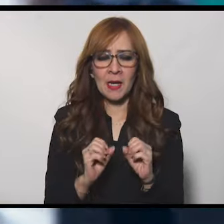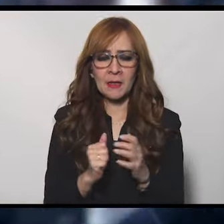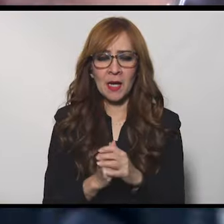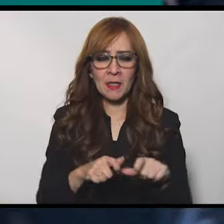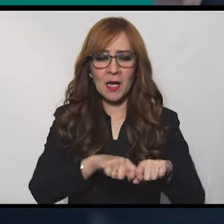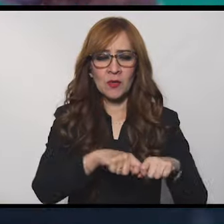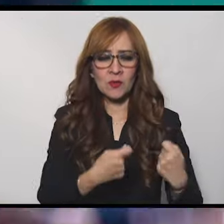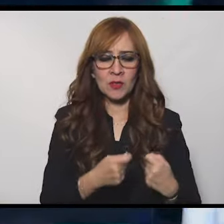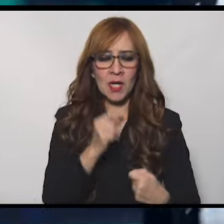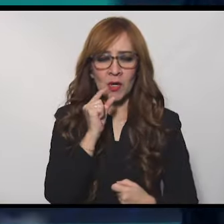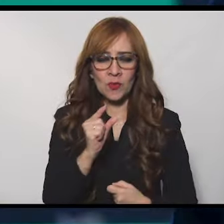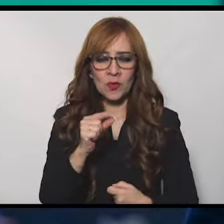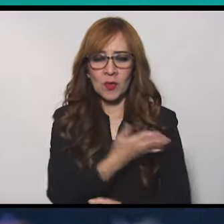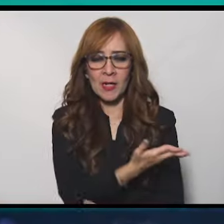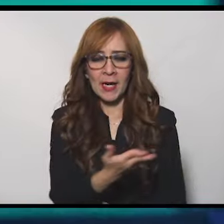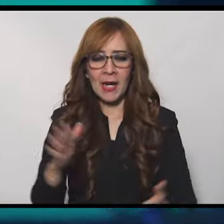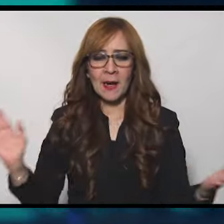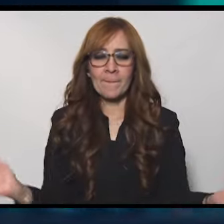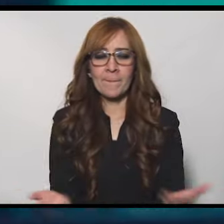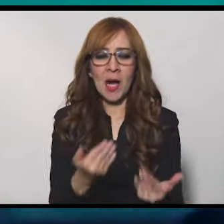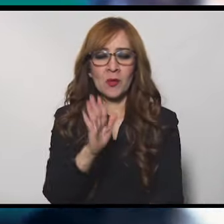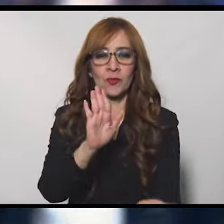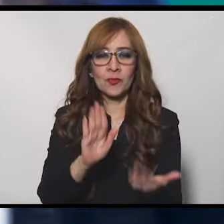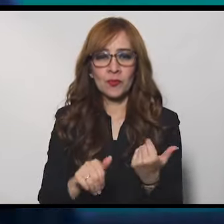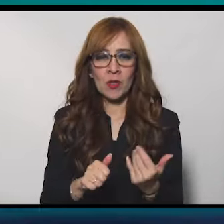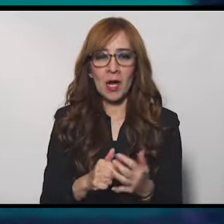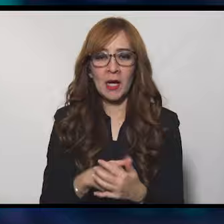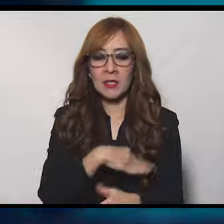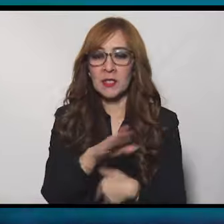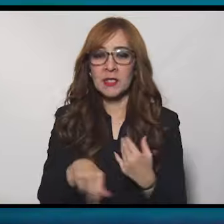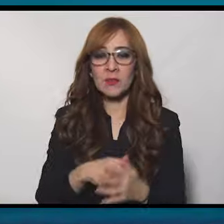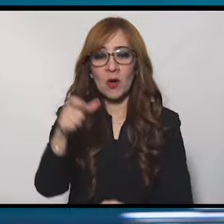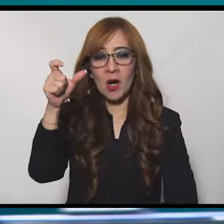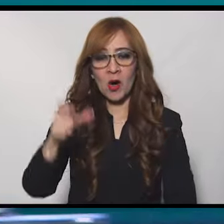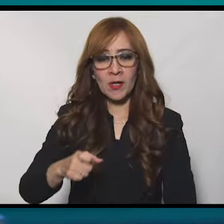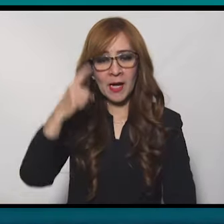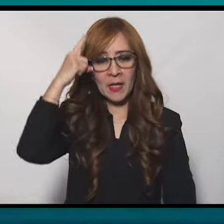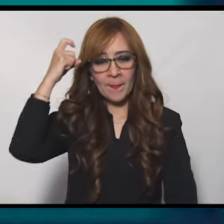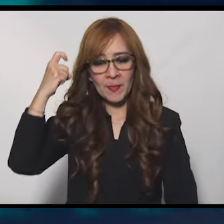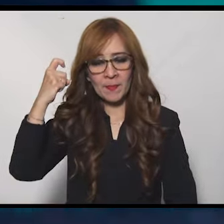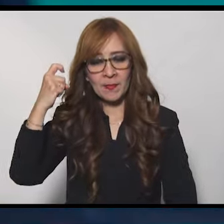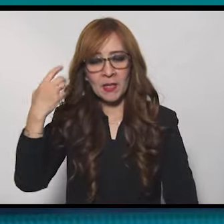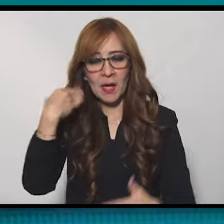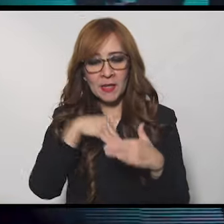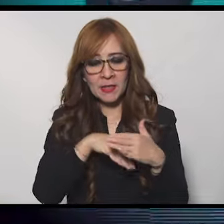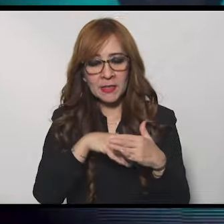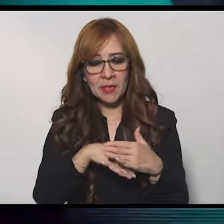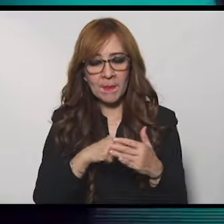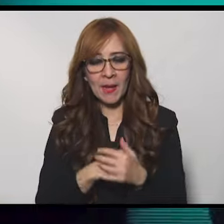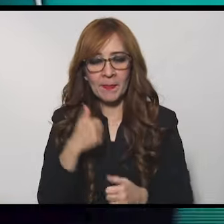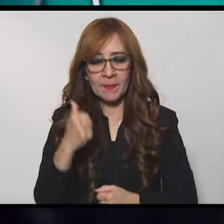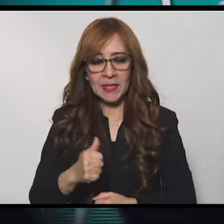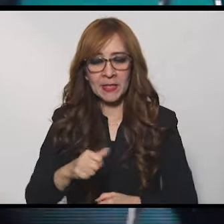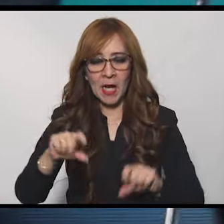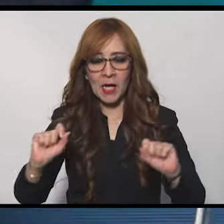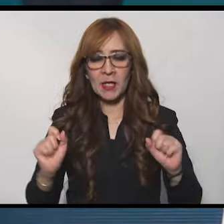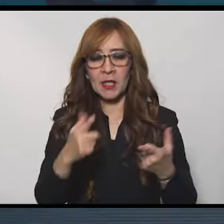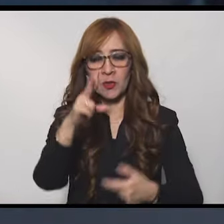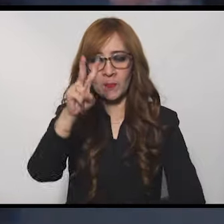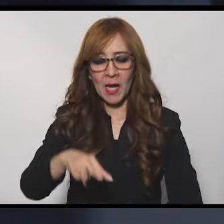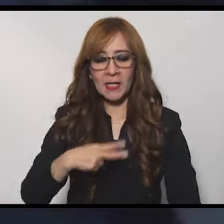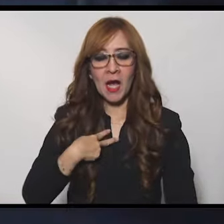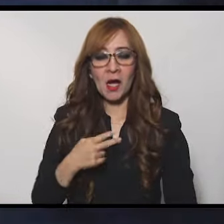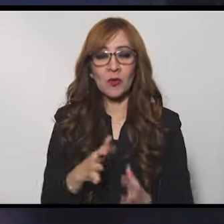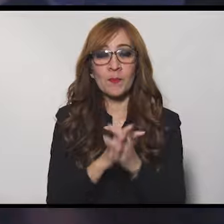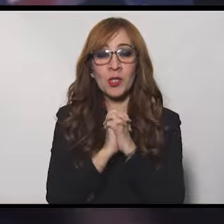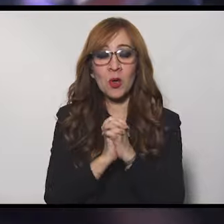Broken for you to rebuild. Tuhan, aku berdoa every dying dreams in Jesus' mighty name will come alive. I pray